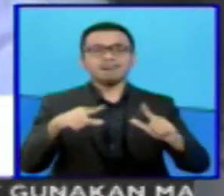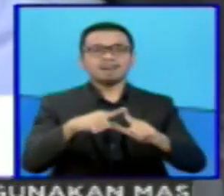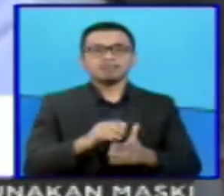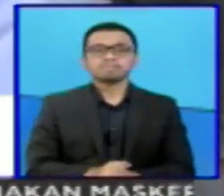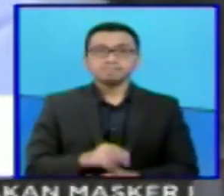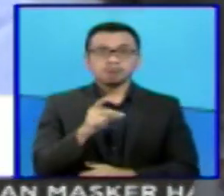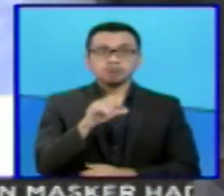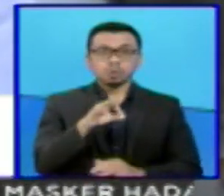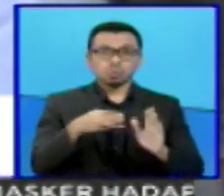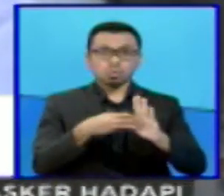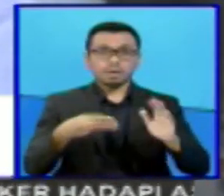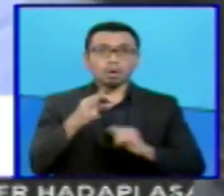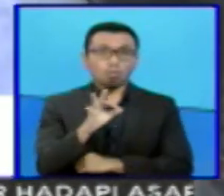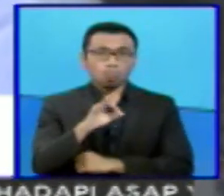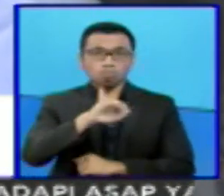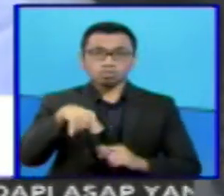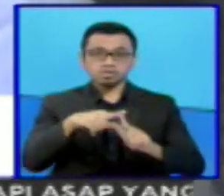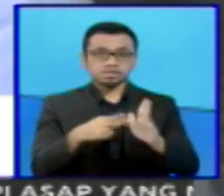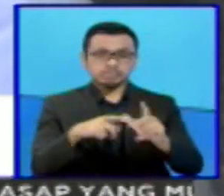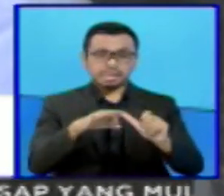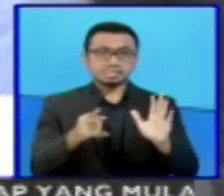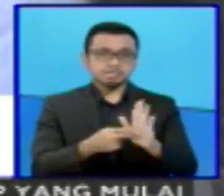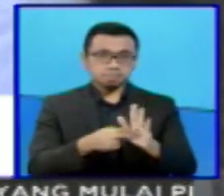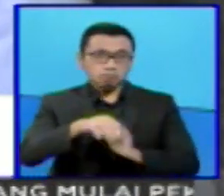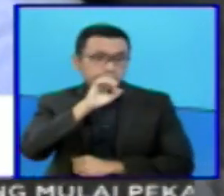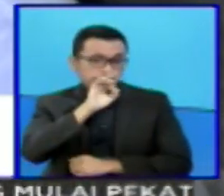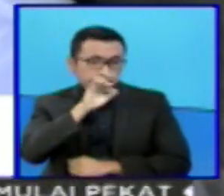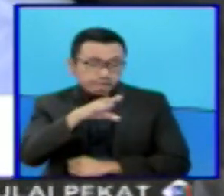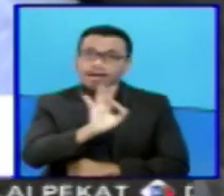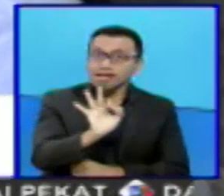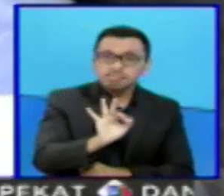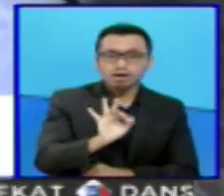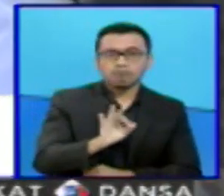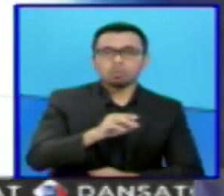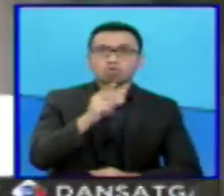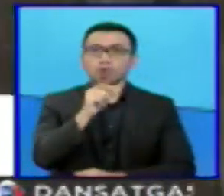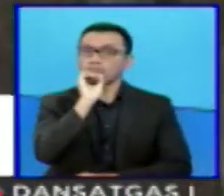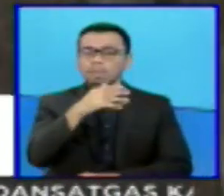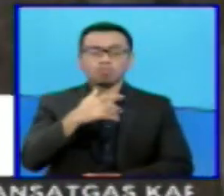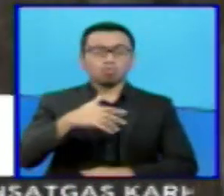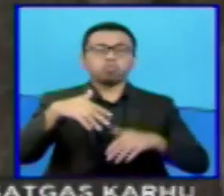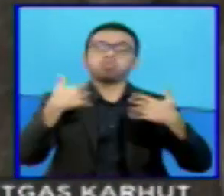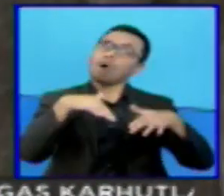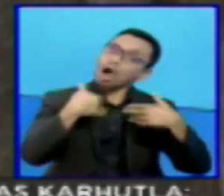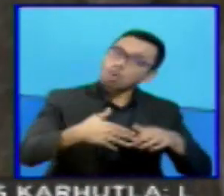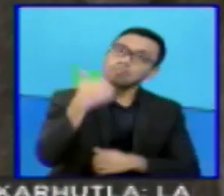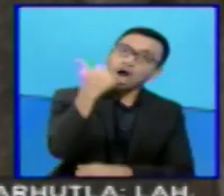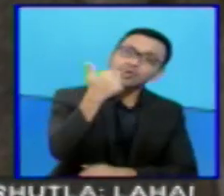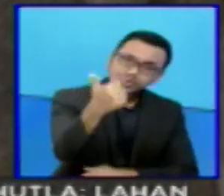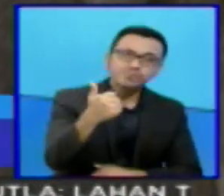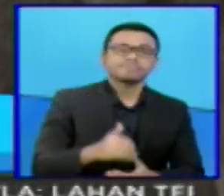Johnson tidak mengkritik sedikit pun. Dia malah bilang, "Wow, bagus banget." Membelengkan